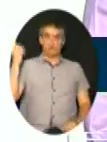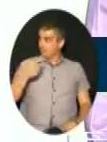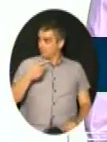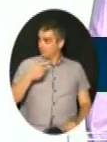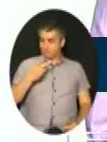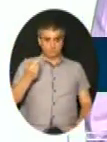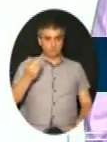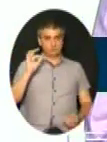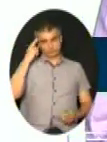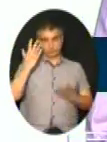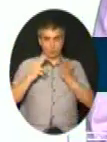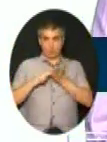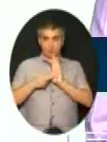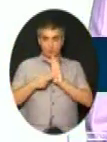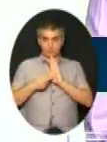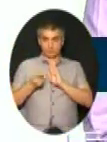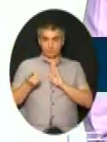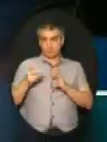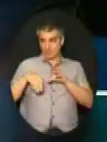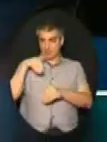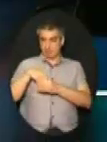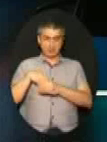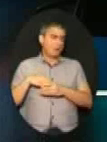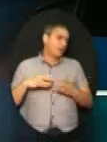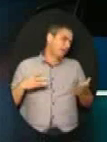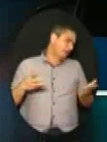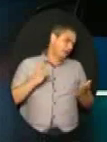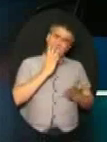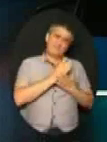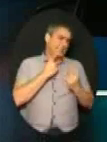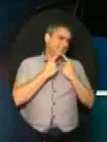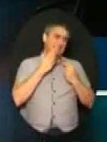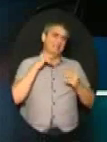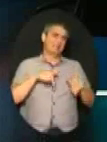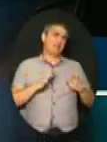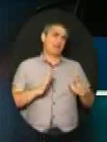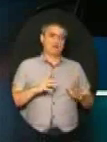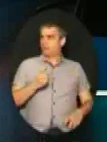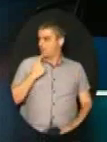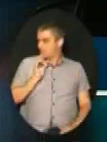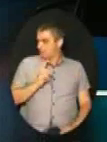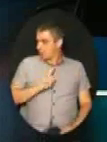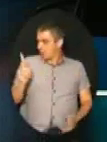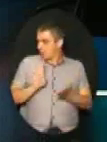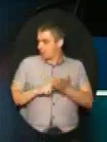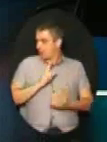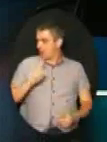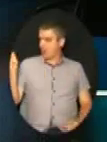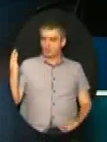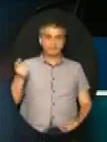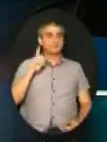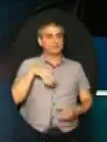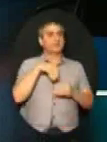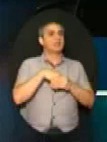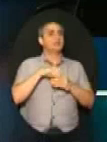זה, שיקול פוליטי, אלקטורלי? וכן, לא, וזה כבר חלק מהשיח הישראלי. ואני חושב שהצורה שבה